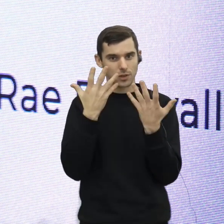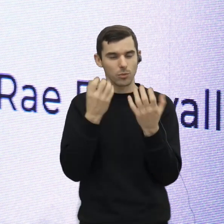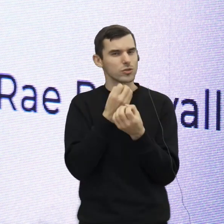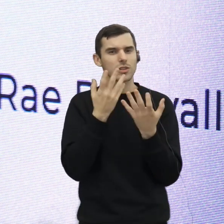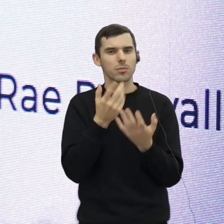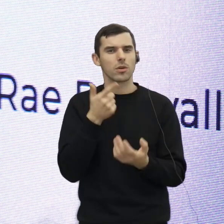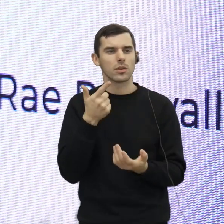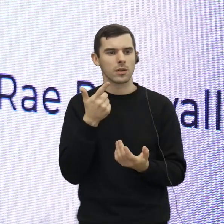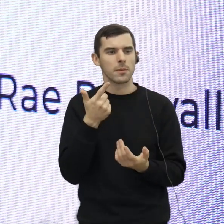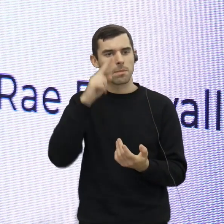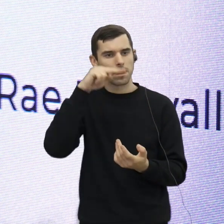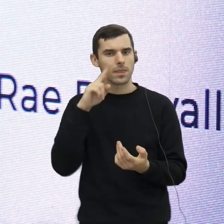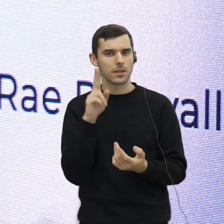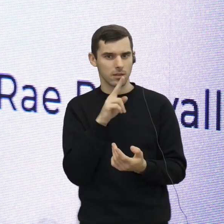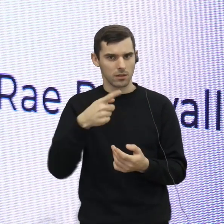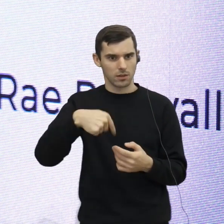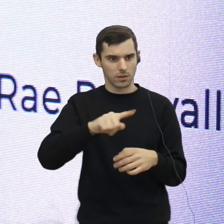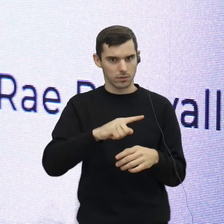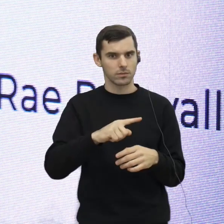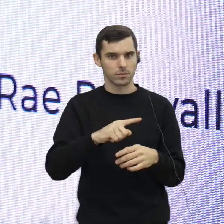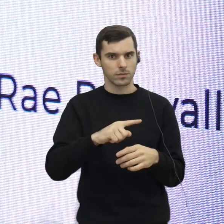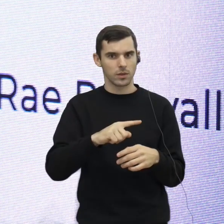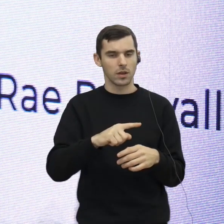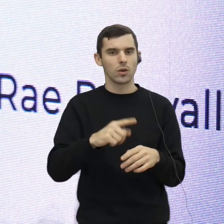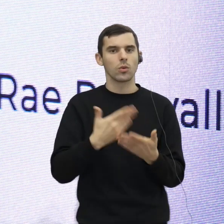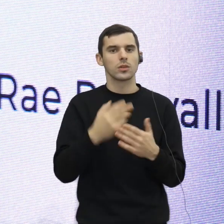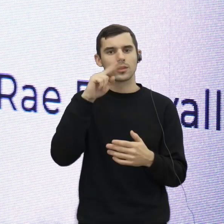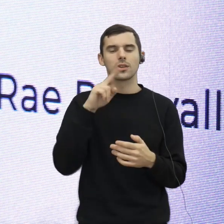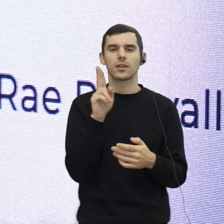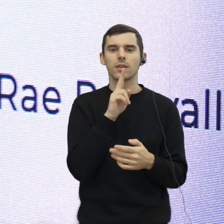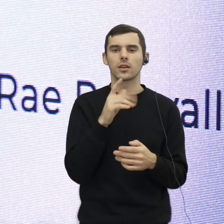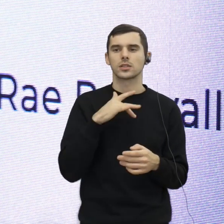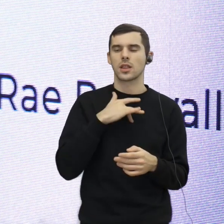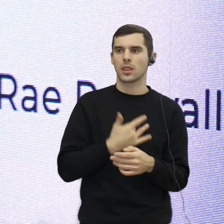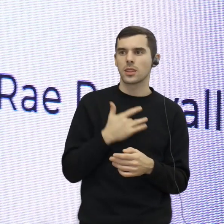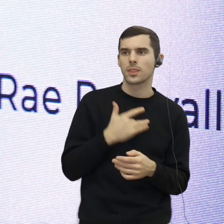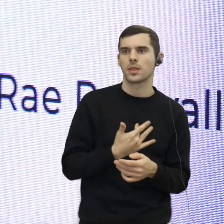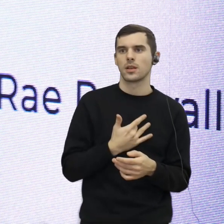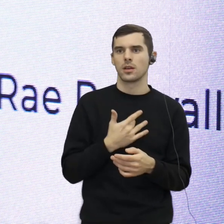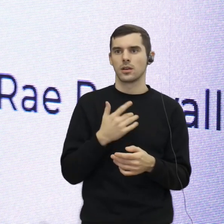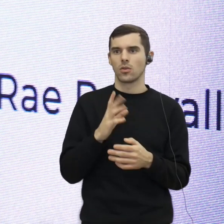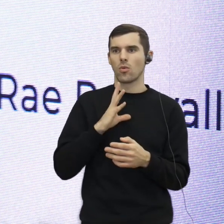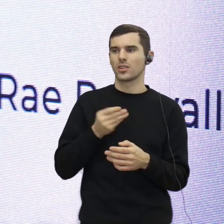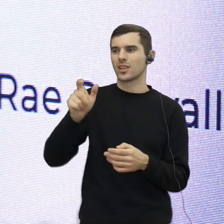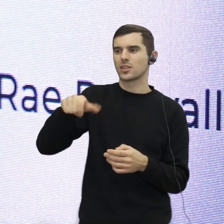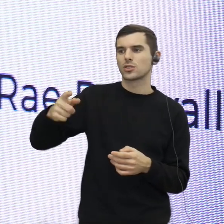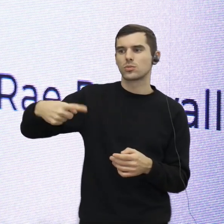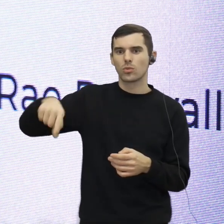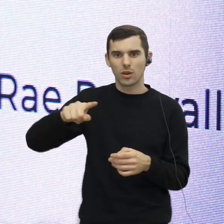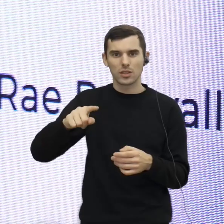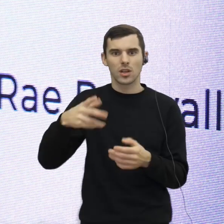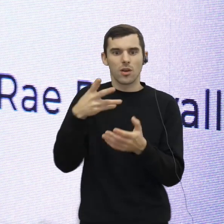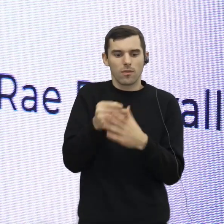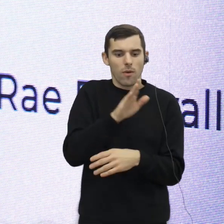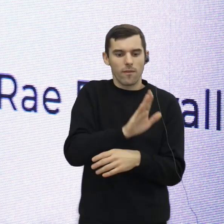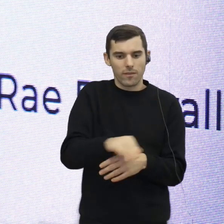nes dažnai tėvai būna susirūpinę, o čia, nežinau, trans žmonės pavers mano vaikus trans ir visi vaikai bus